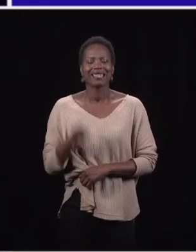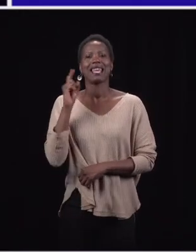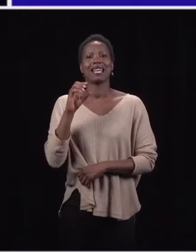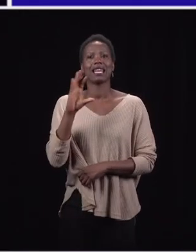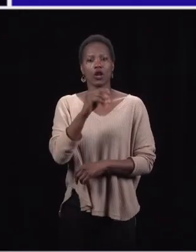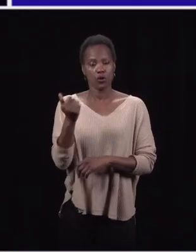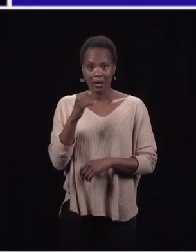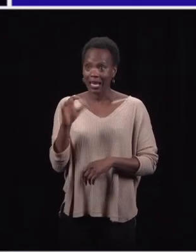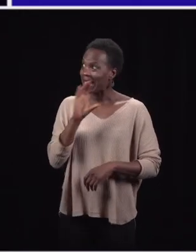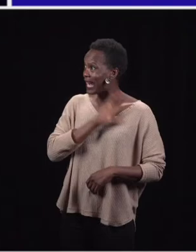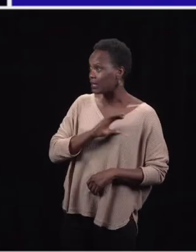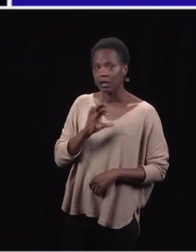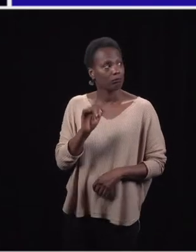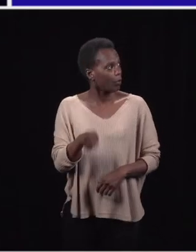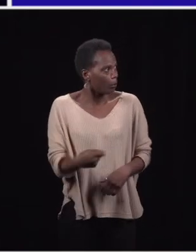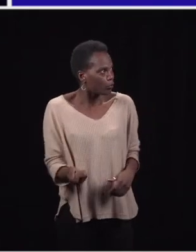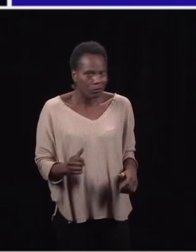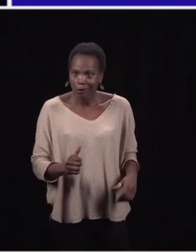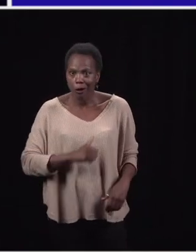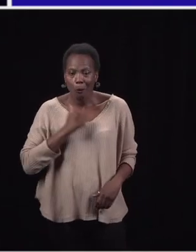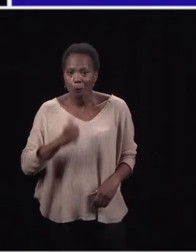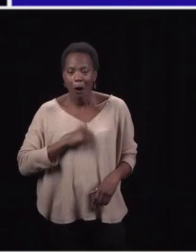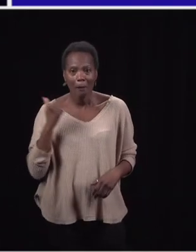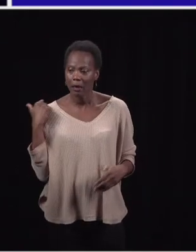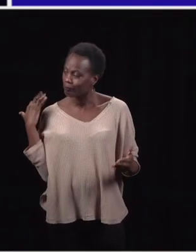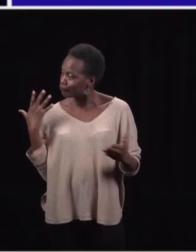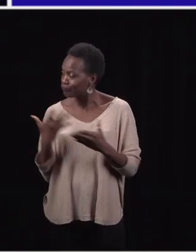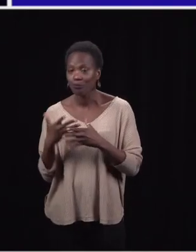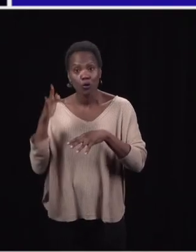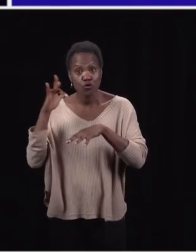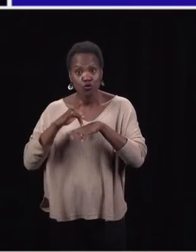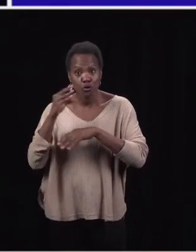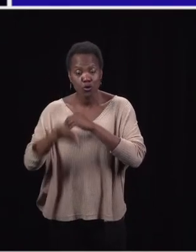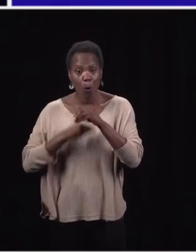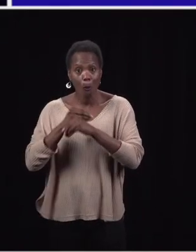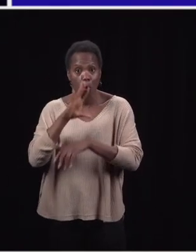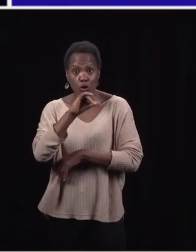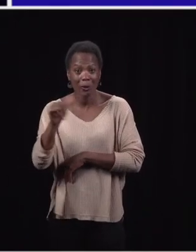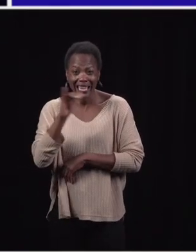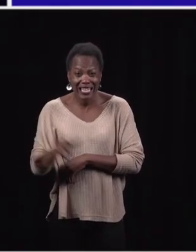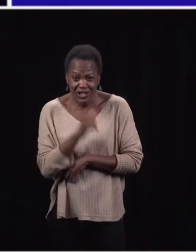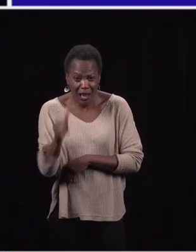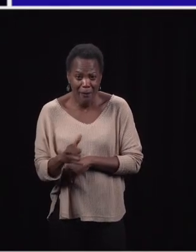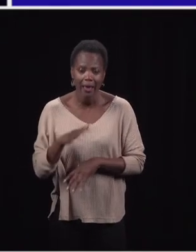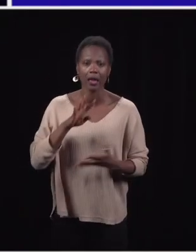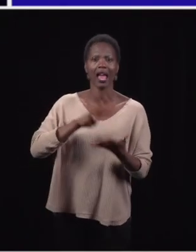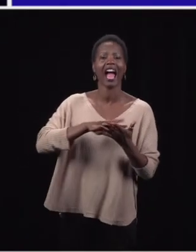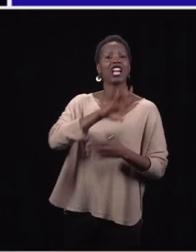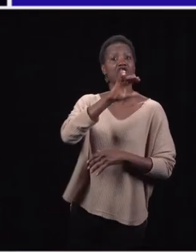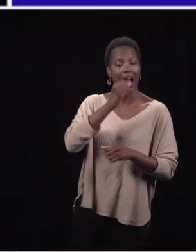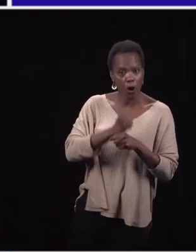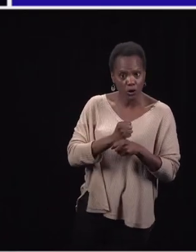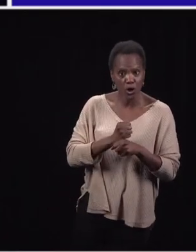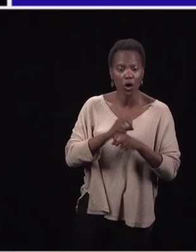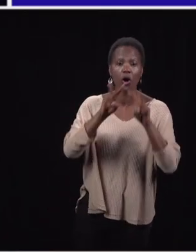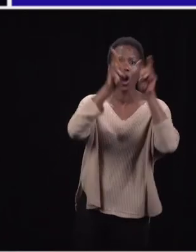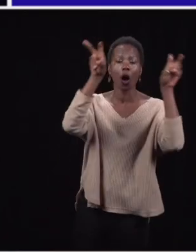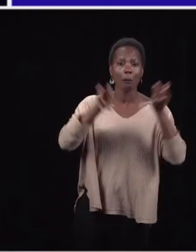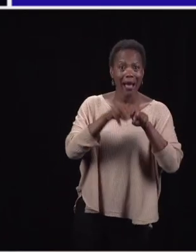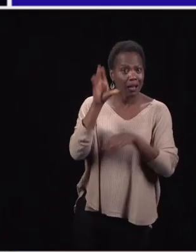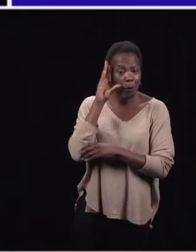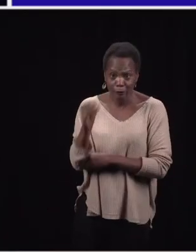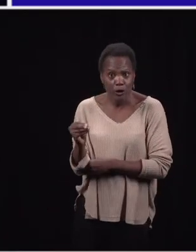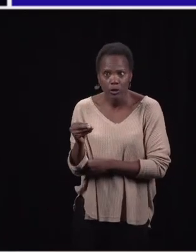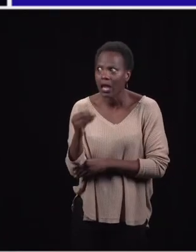40 ans j'ai un bac professionnel secrétariat je n'ai jamais été dans le milieu du numérique et je suis devenu réputé à donc si